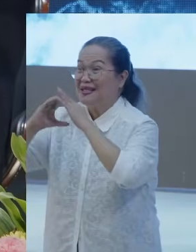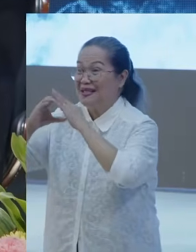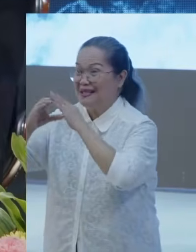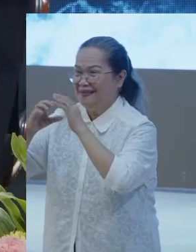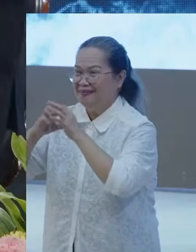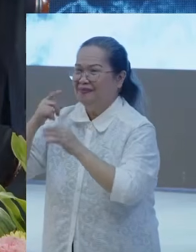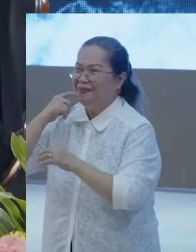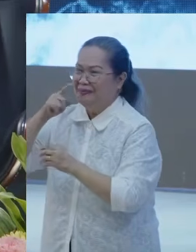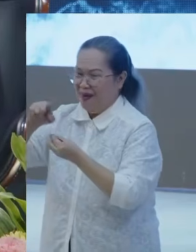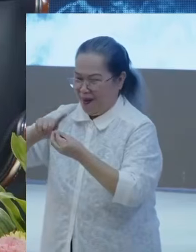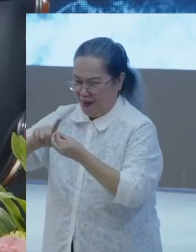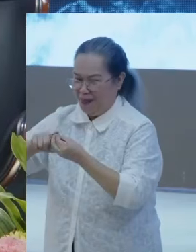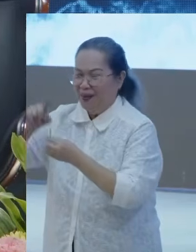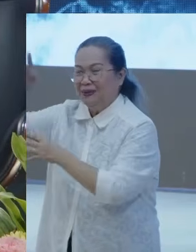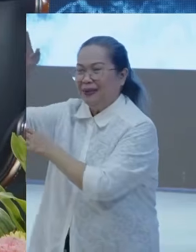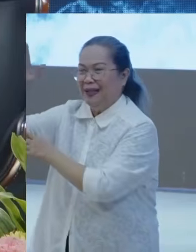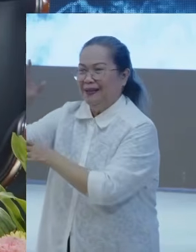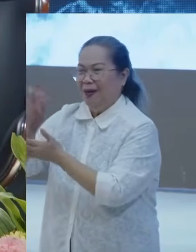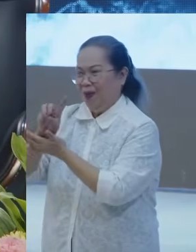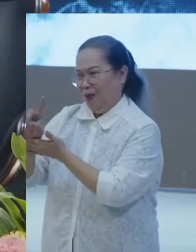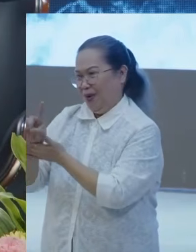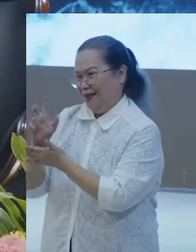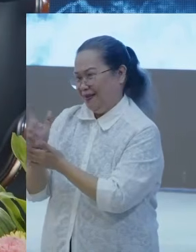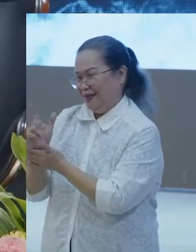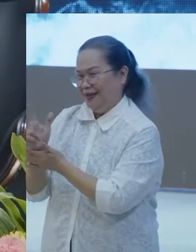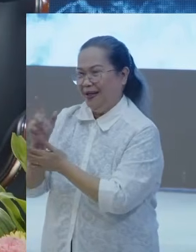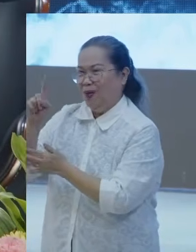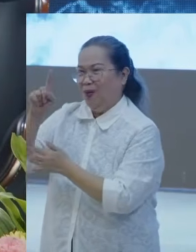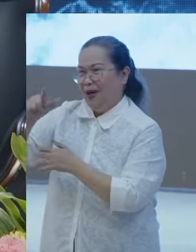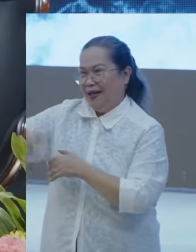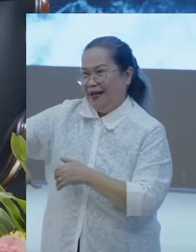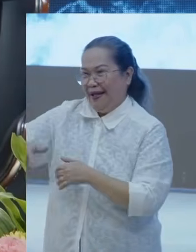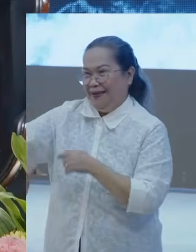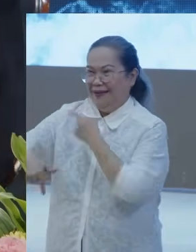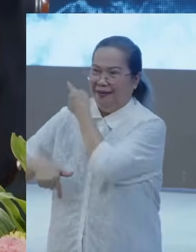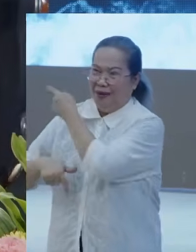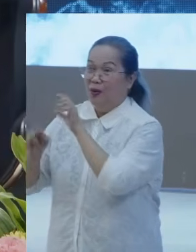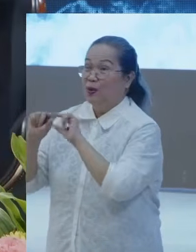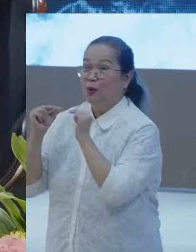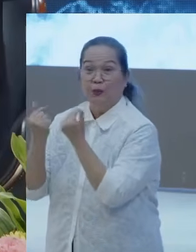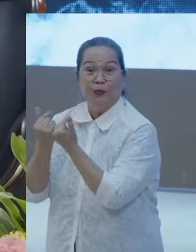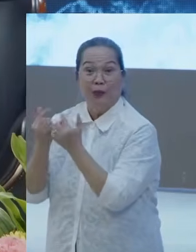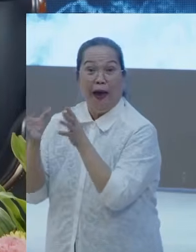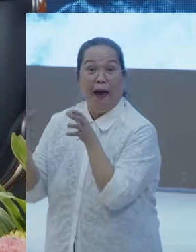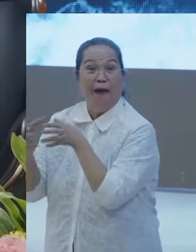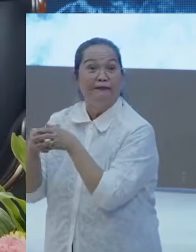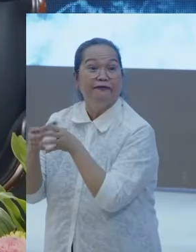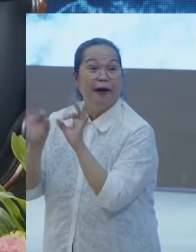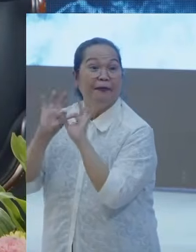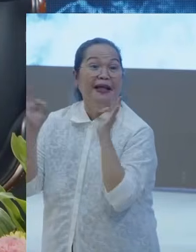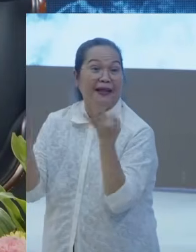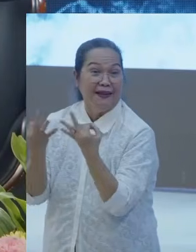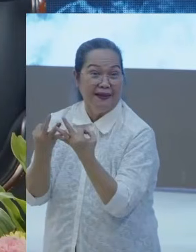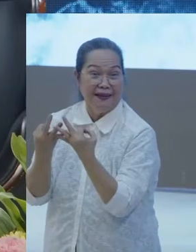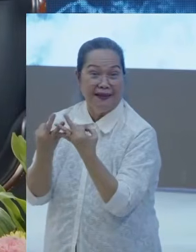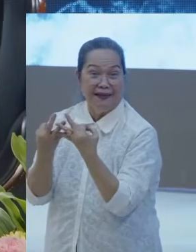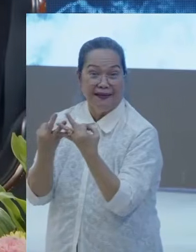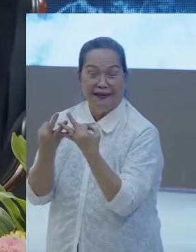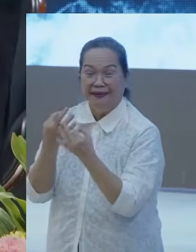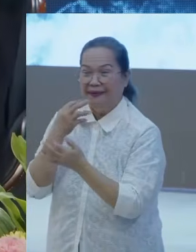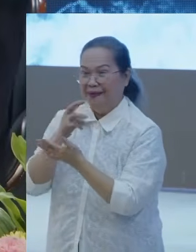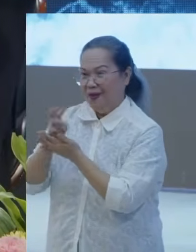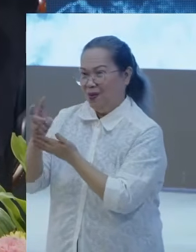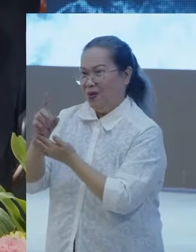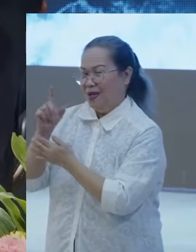So nasa week 30 na kami, 1 week delayed na po kami. No? Kasi week 31 na po eh. Pero week